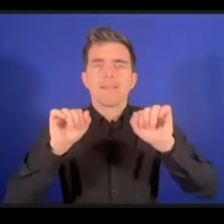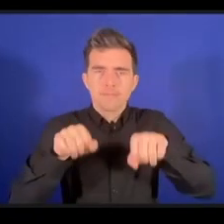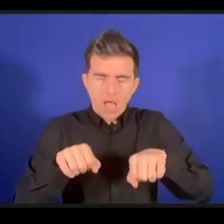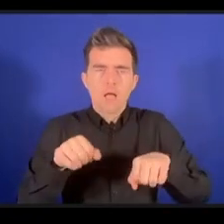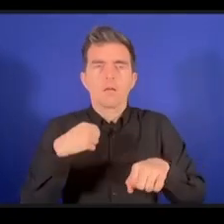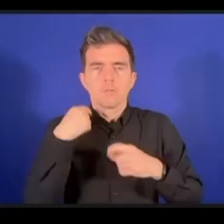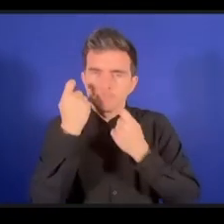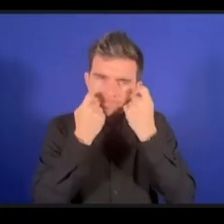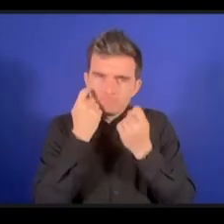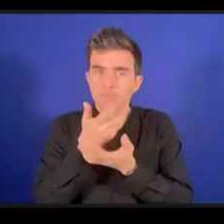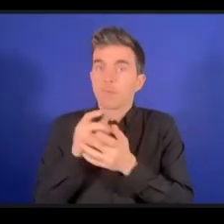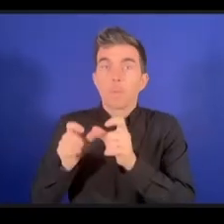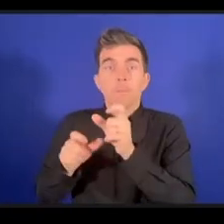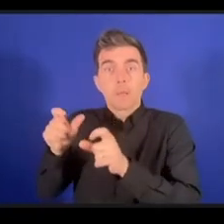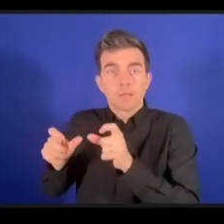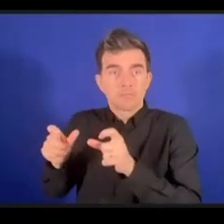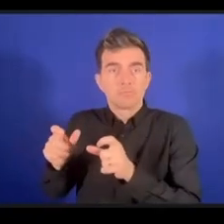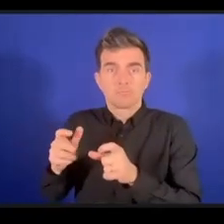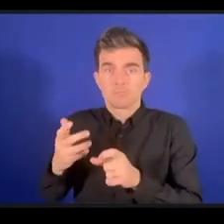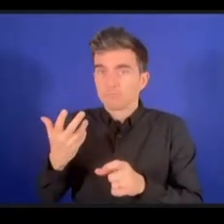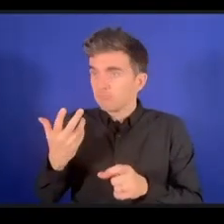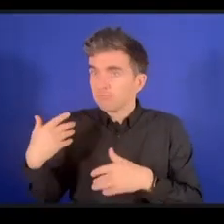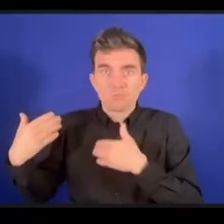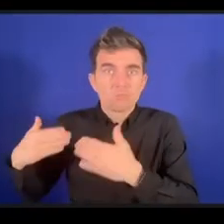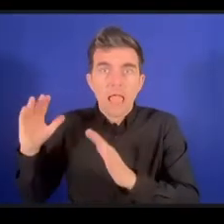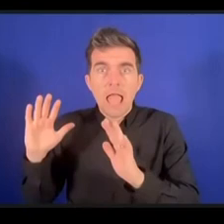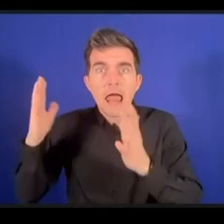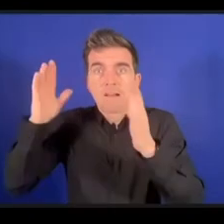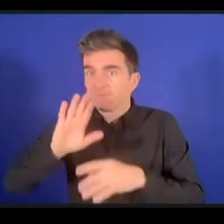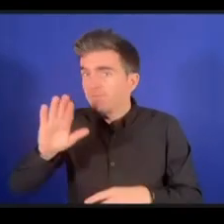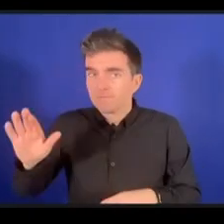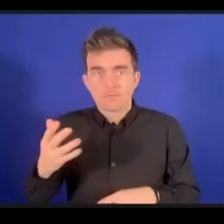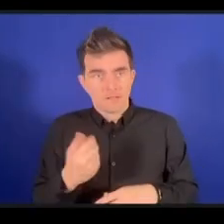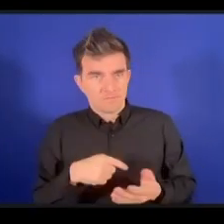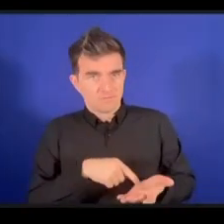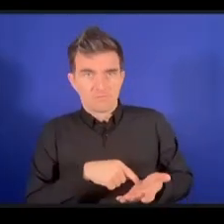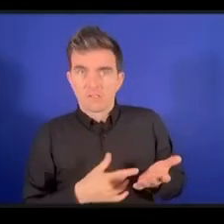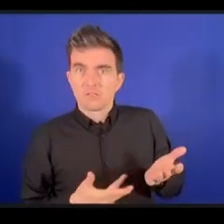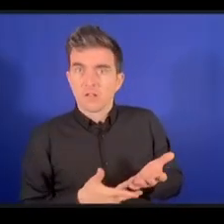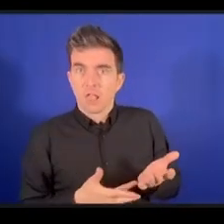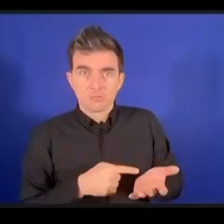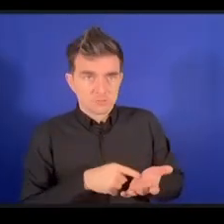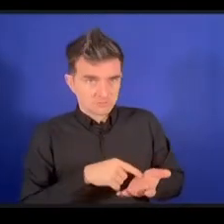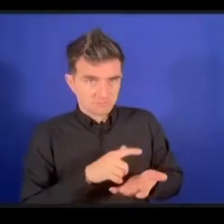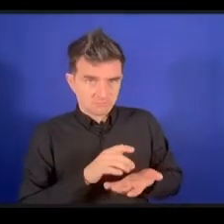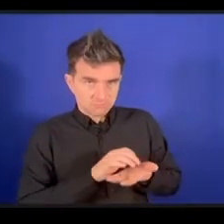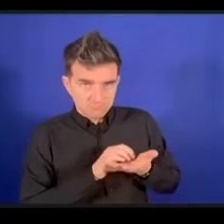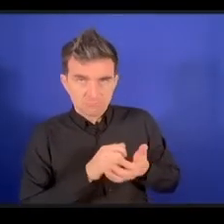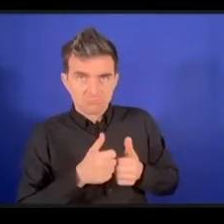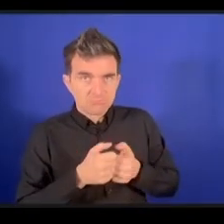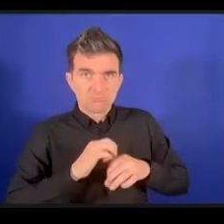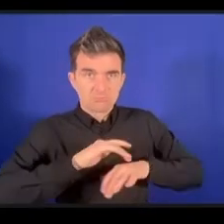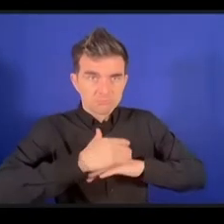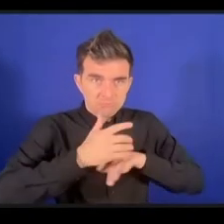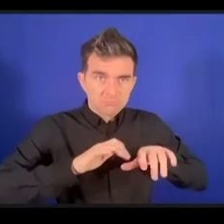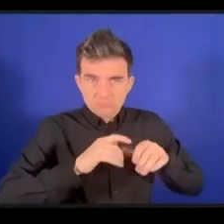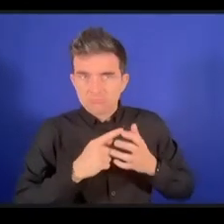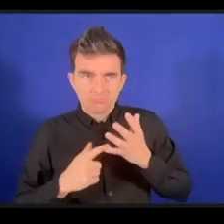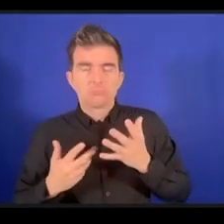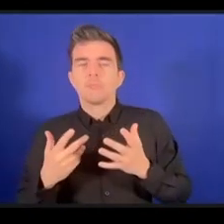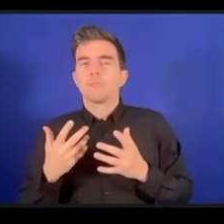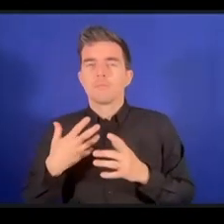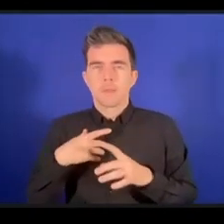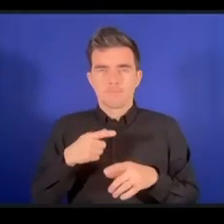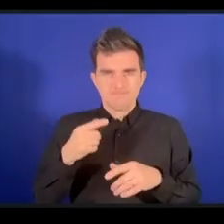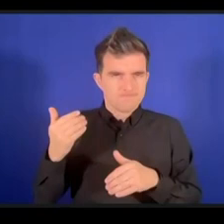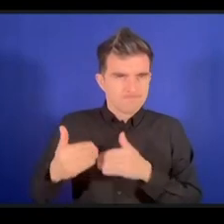会受到这种技术的影响，我们要让他们参加进来。那在开发的周期当中也是一样的。今天呢，有一些